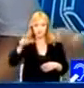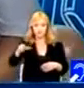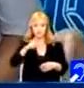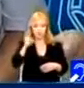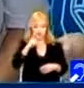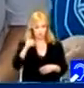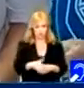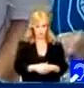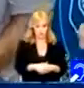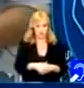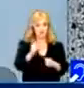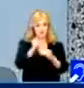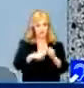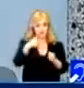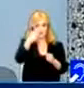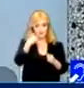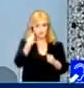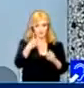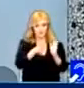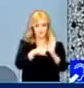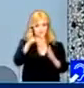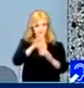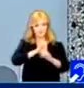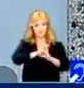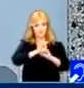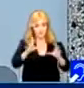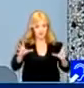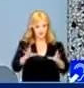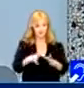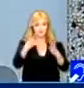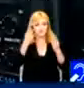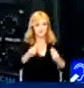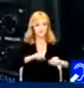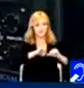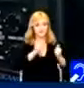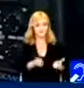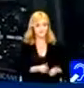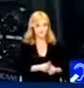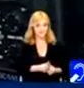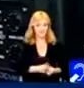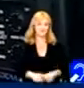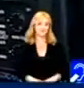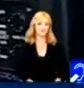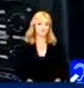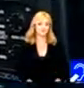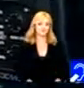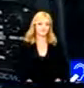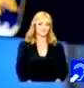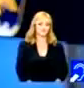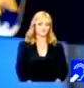de 29 septembrie, este marcată Ziua Mondială a Inimii sub patronajul Organizației Mondiale a Sănătății și UNESCO.